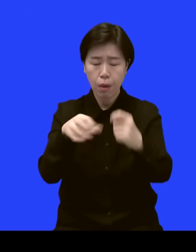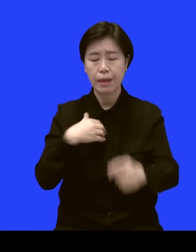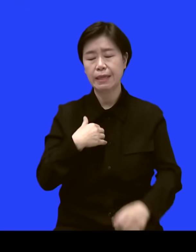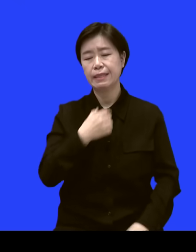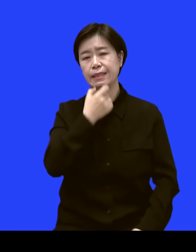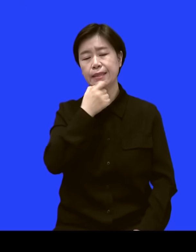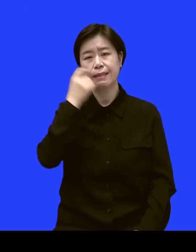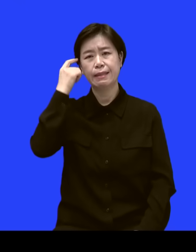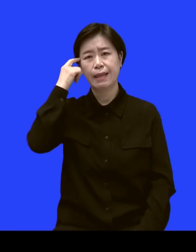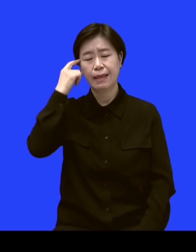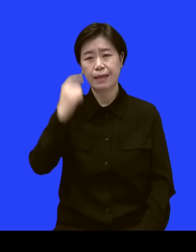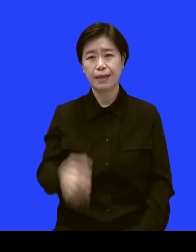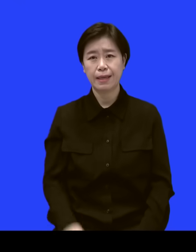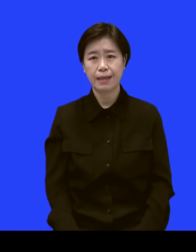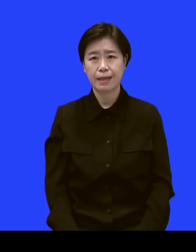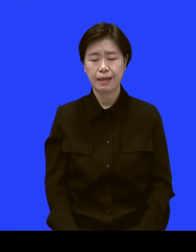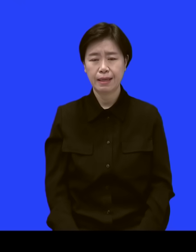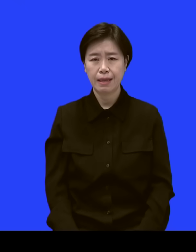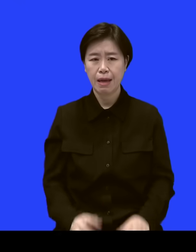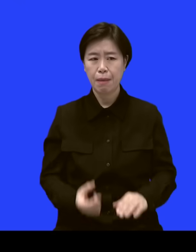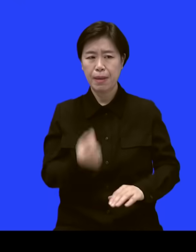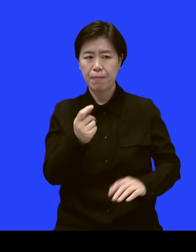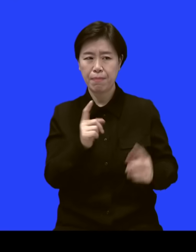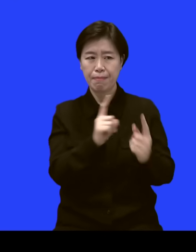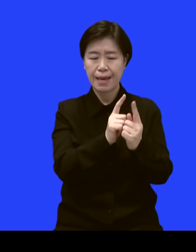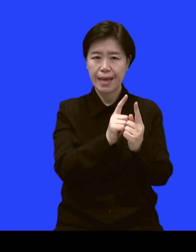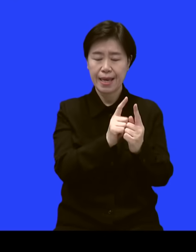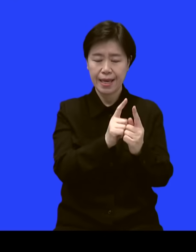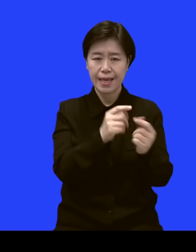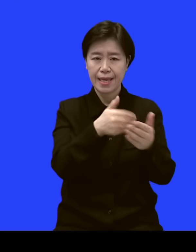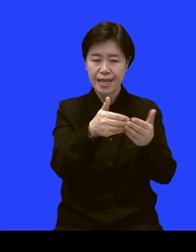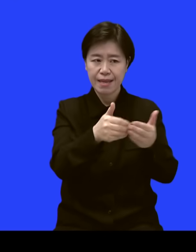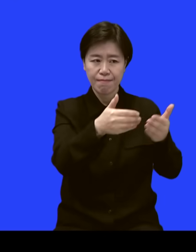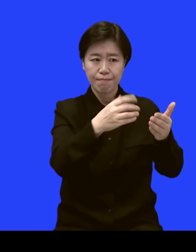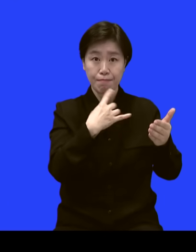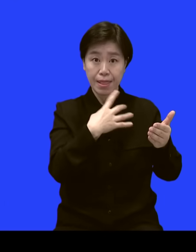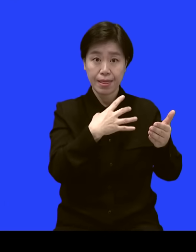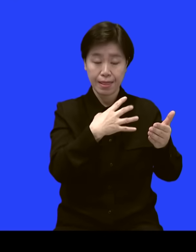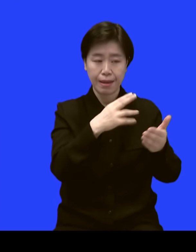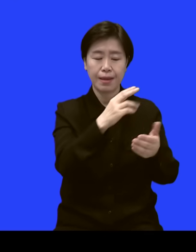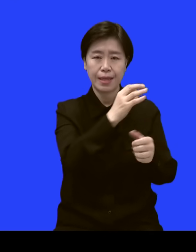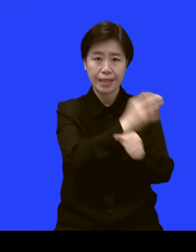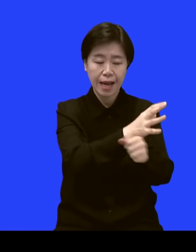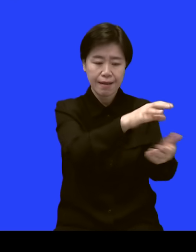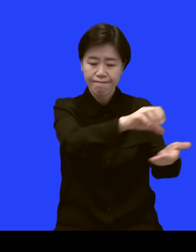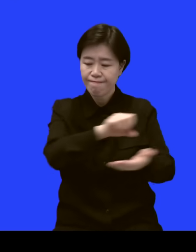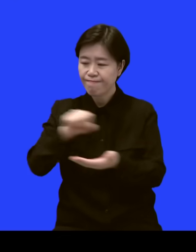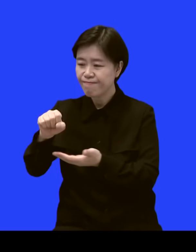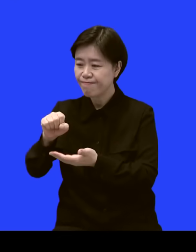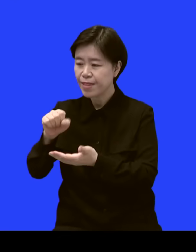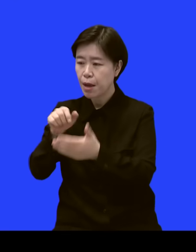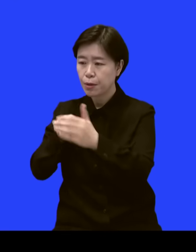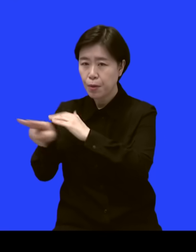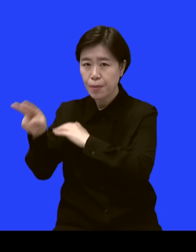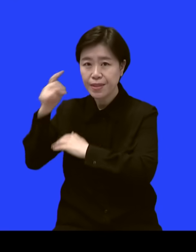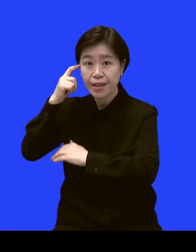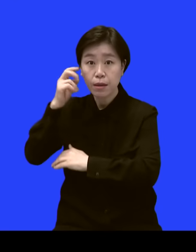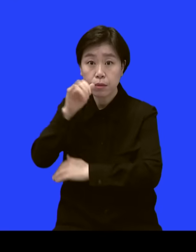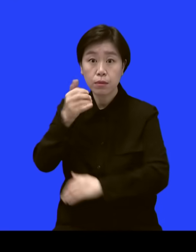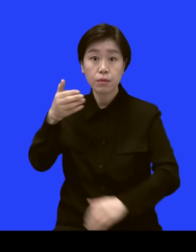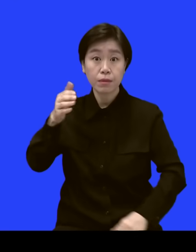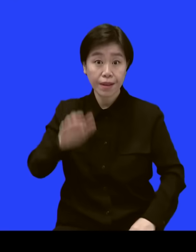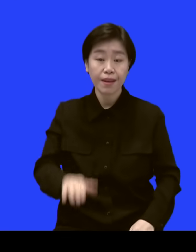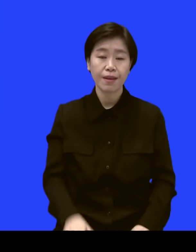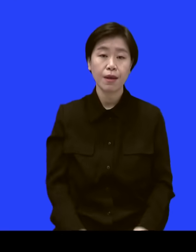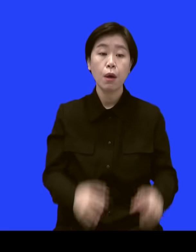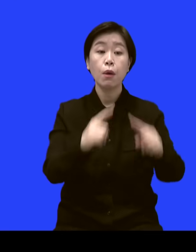아씨 뭐지 하고서 빨리 그림 받고 집에 가야 되는데 딱 들어갔는데 거기에 교회 분들이 좀 여러 분이 계셨어요.